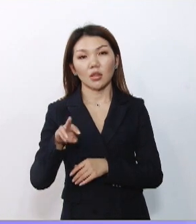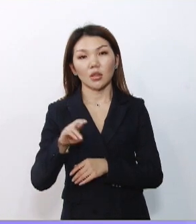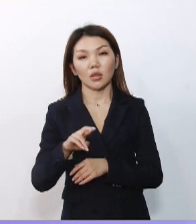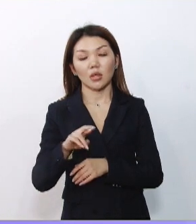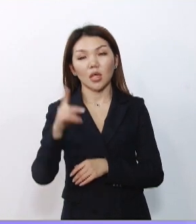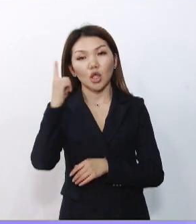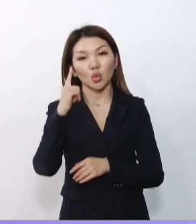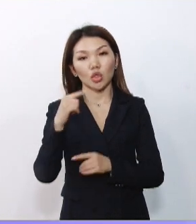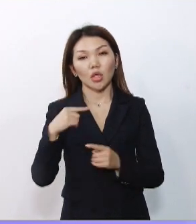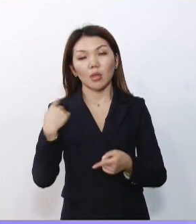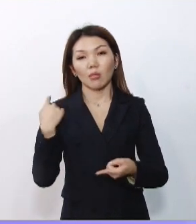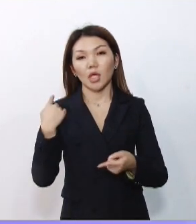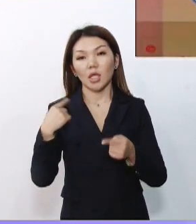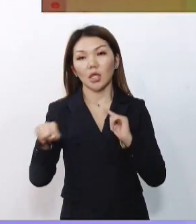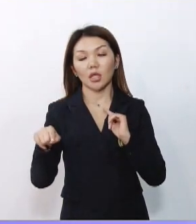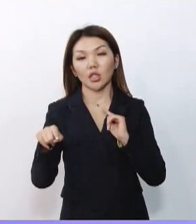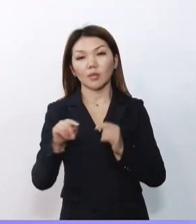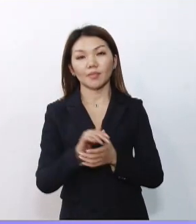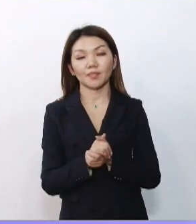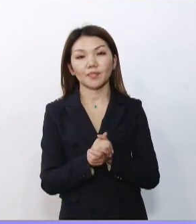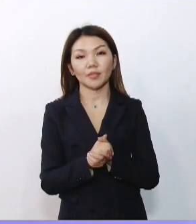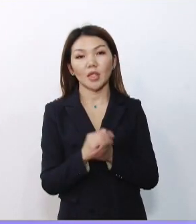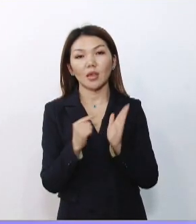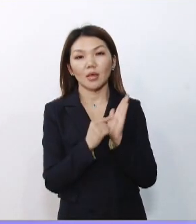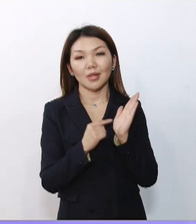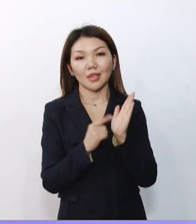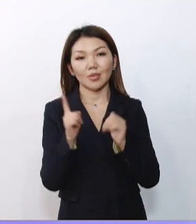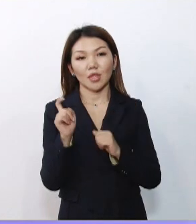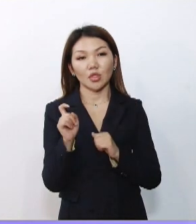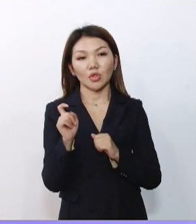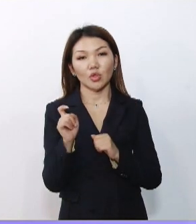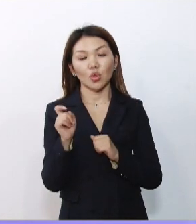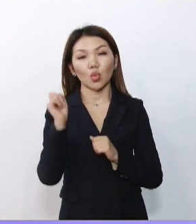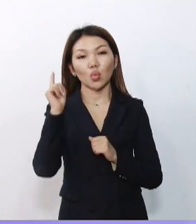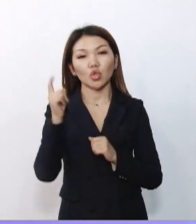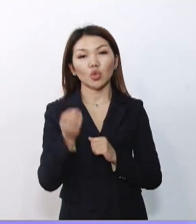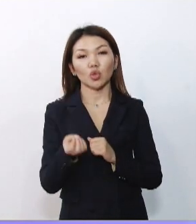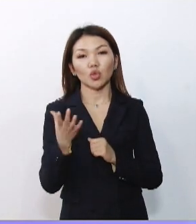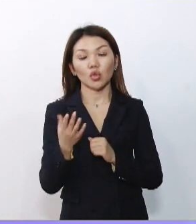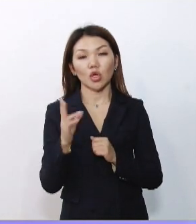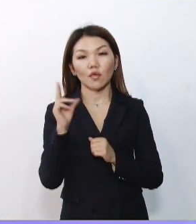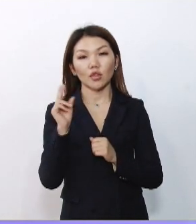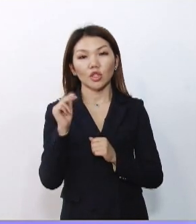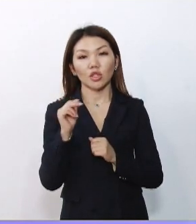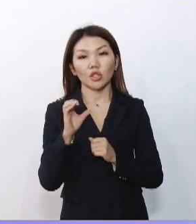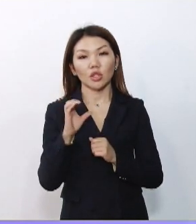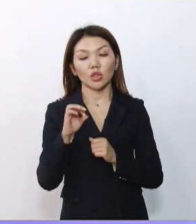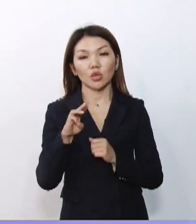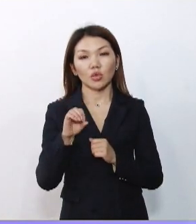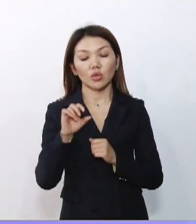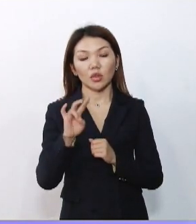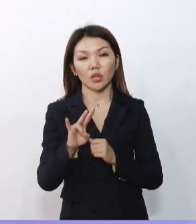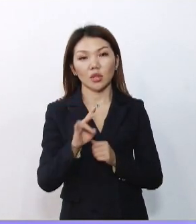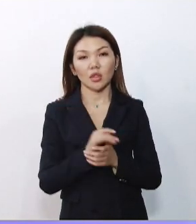Рассуждаем иначе. Мы делим на 100, значит, узнаем, сколько в числе сотен?